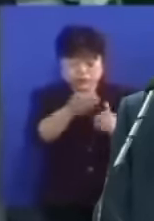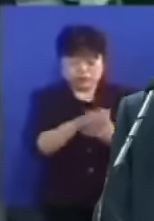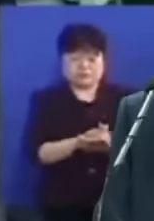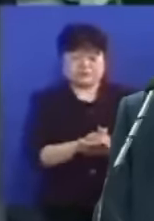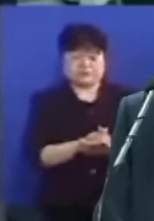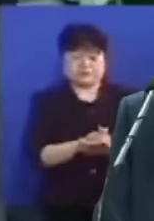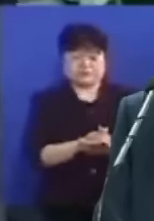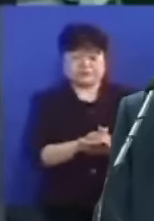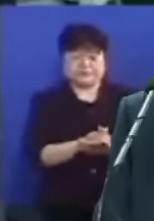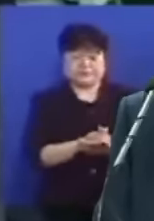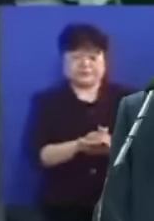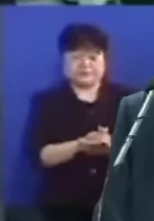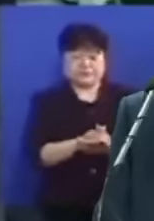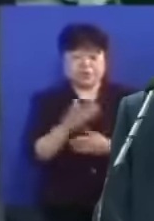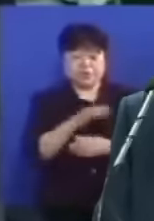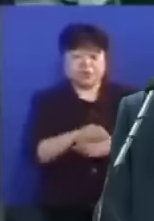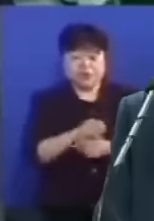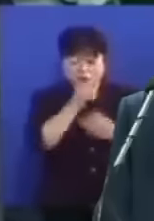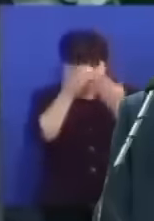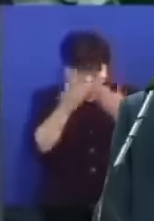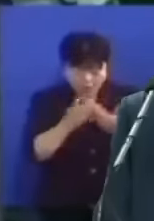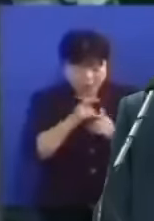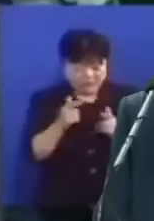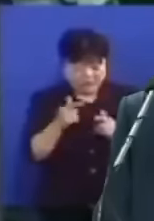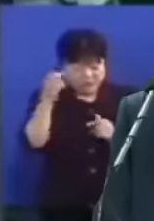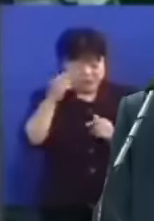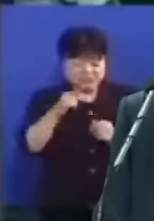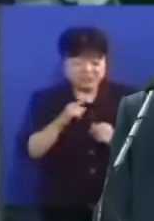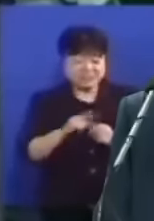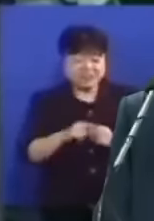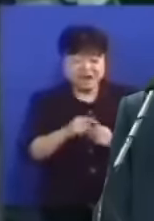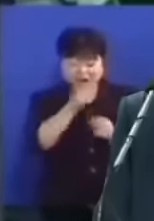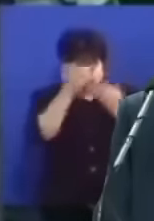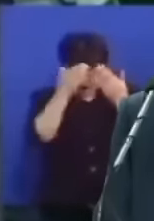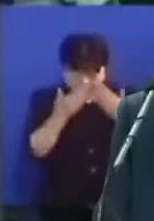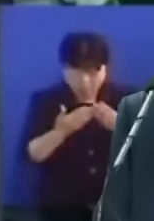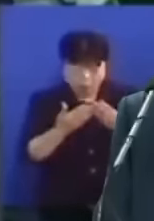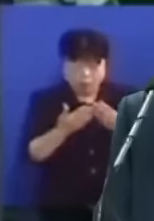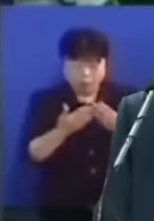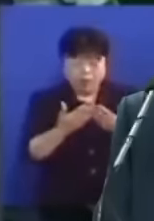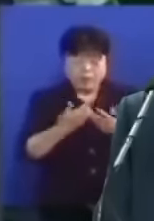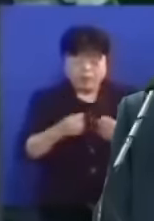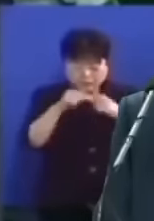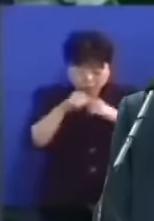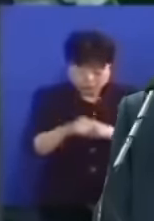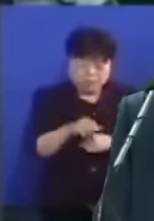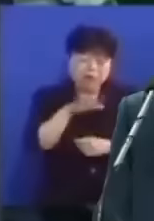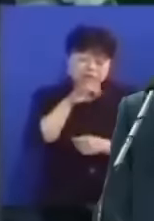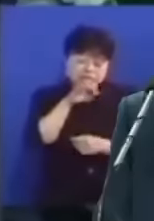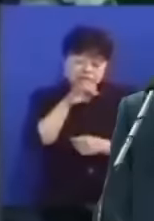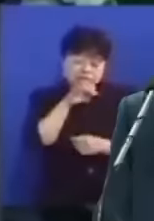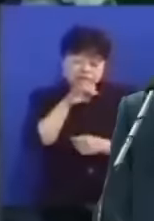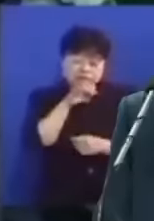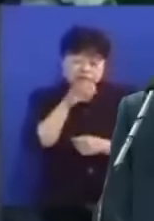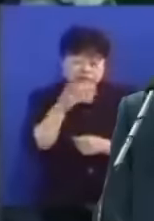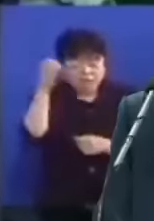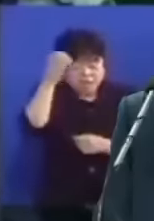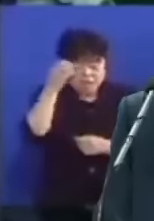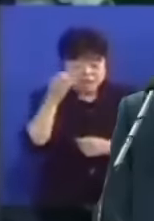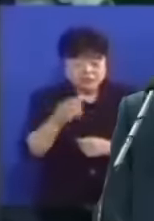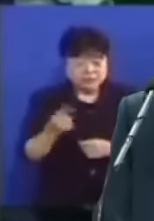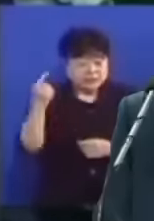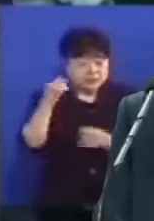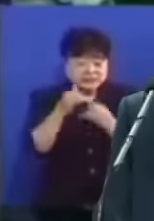것입니다. 육신의 감옥이 아닌 영적 감옥 말입니다. 내가 낙심하고 좌절하고 절망하고 원망 불평하면 옆에